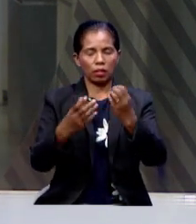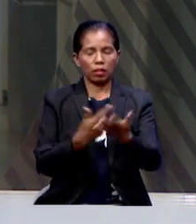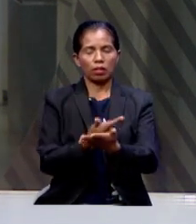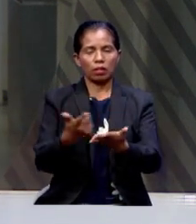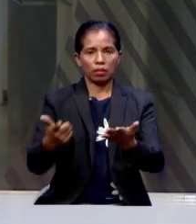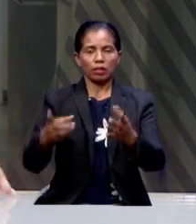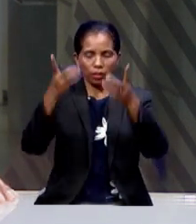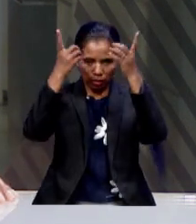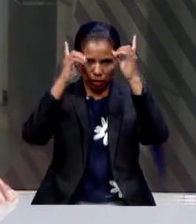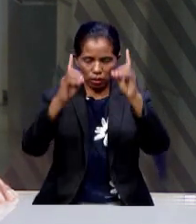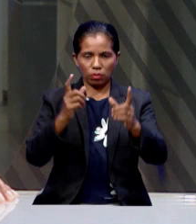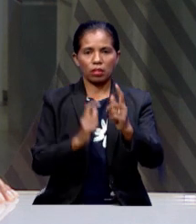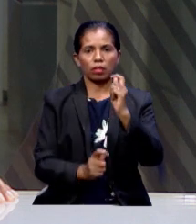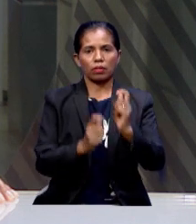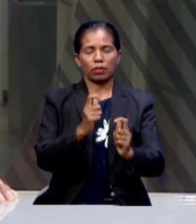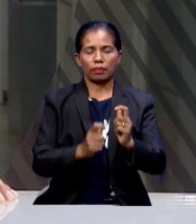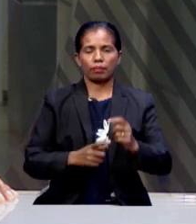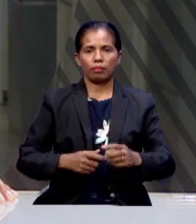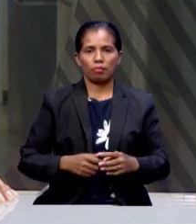tribunal.